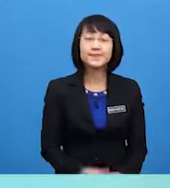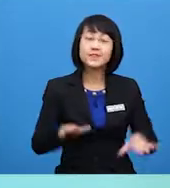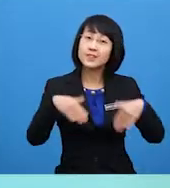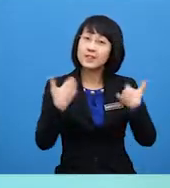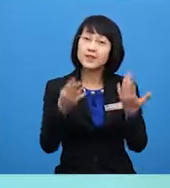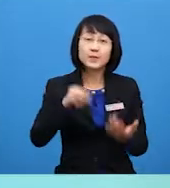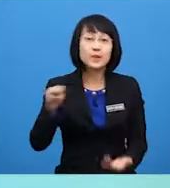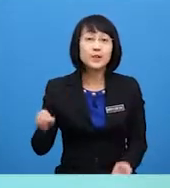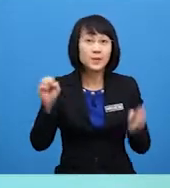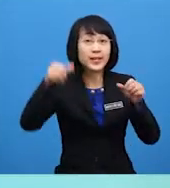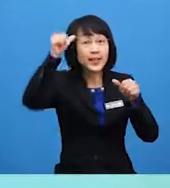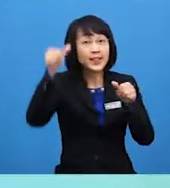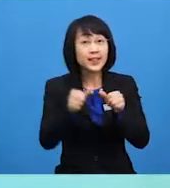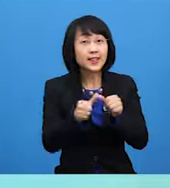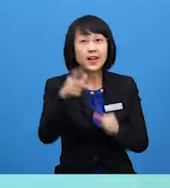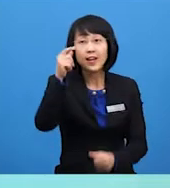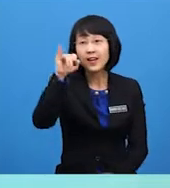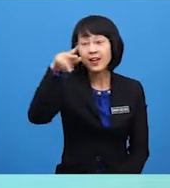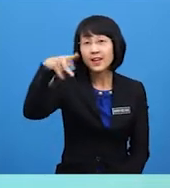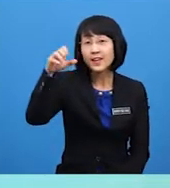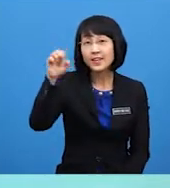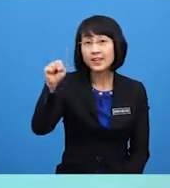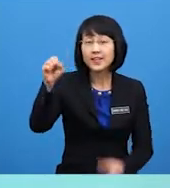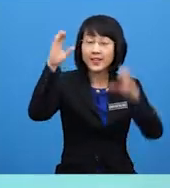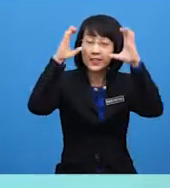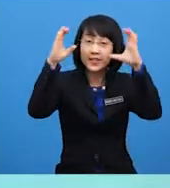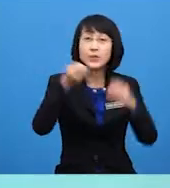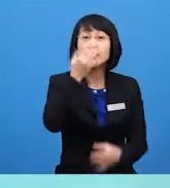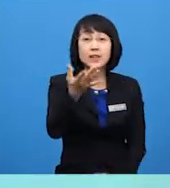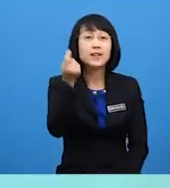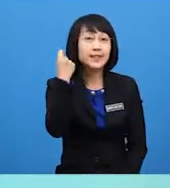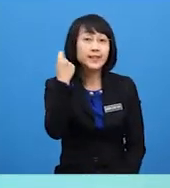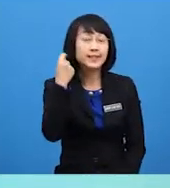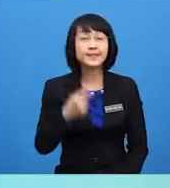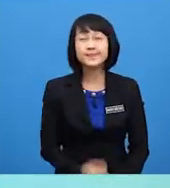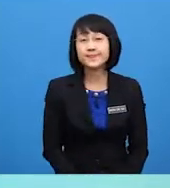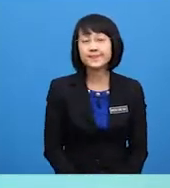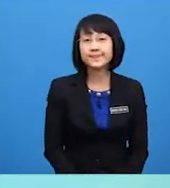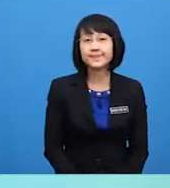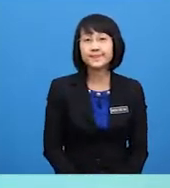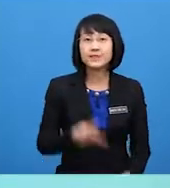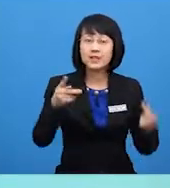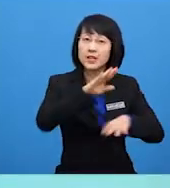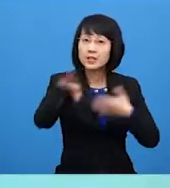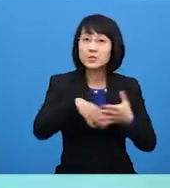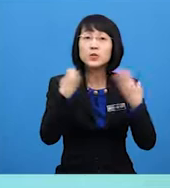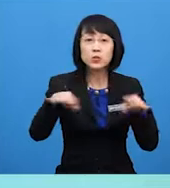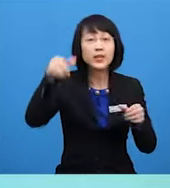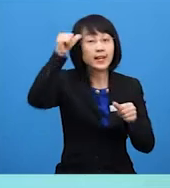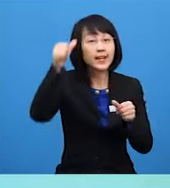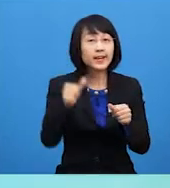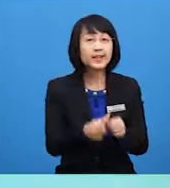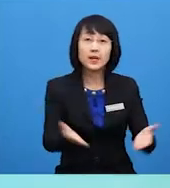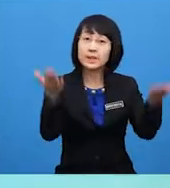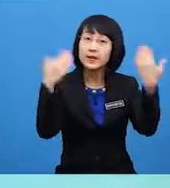Bagaimana murid-murid boleh ingat tips-tips yang cikgu nyatakan tadi? Kalau semua sudah ingat, mari